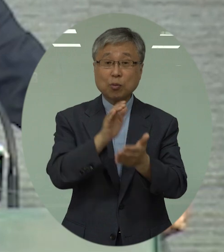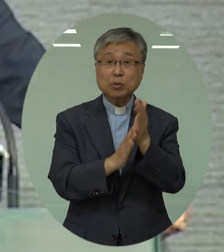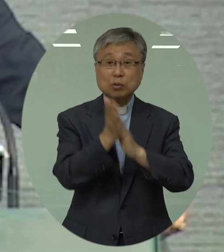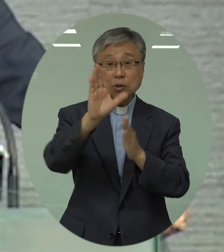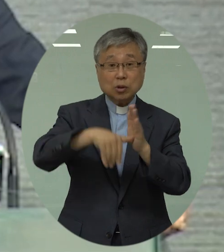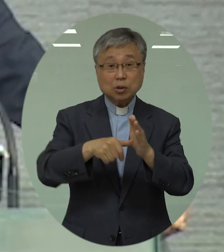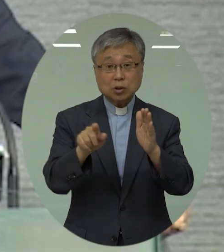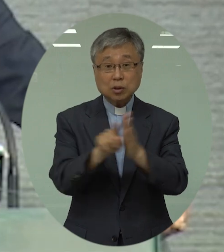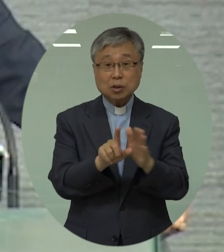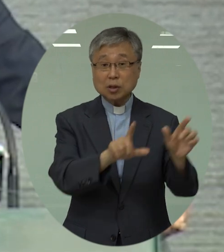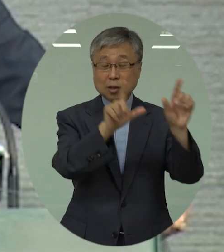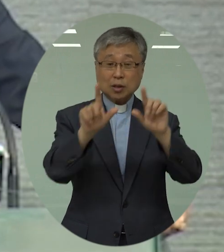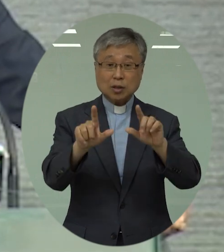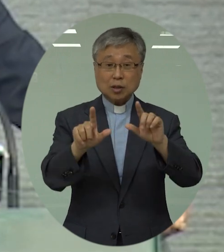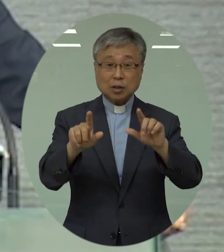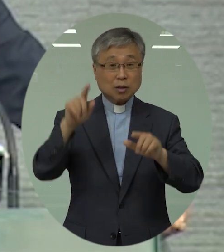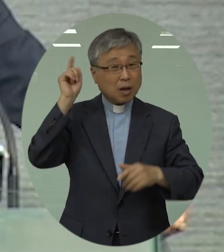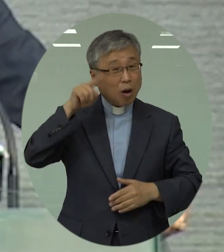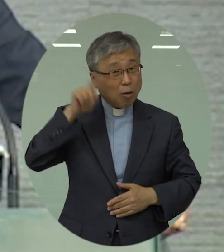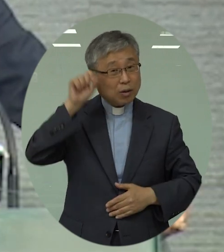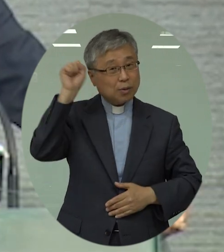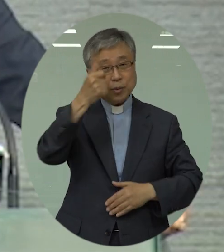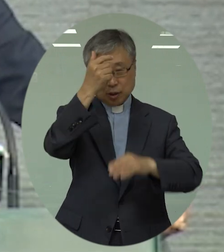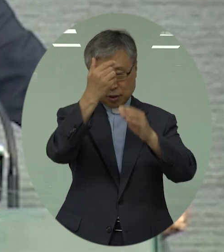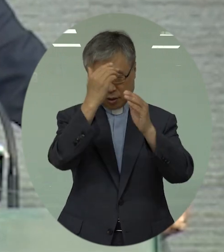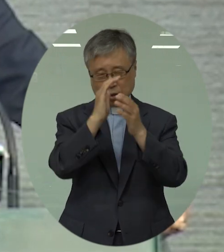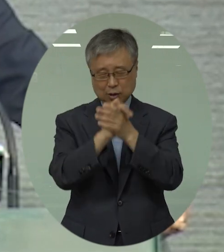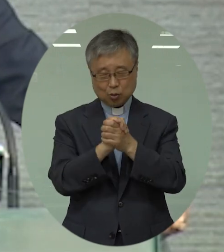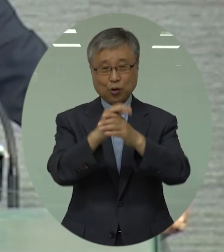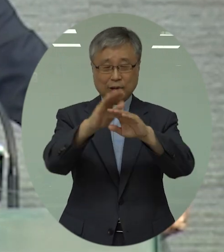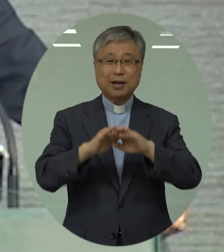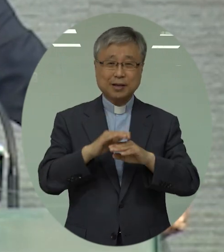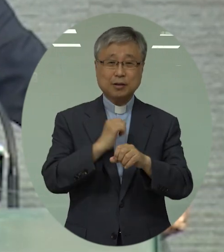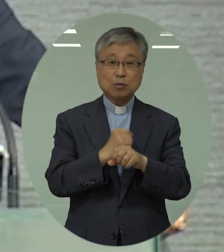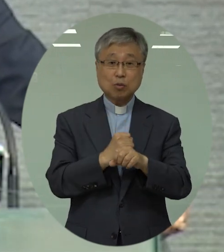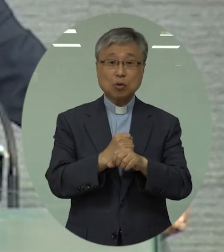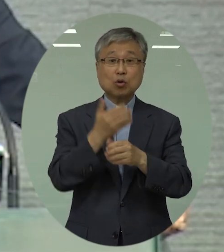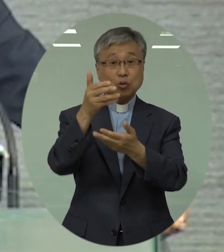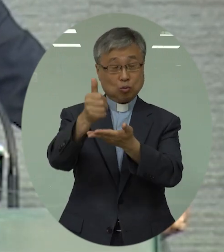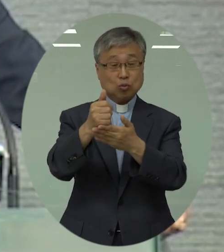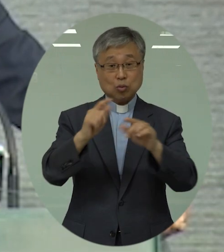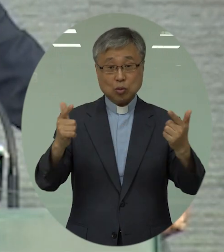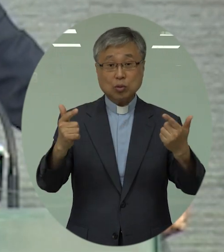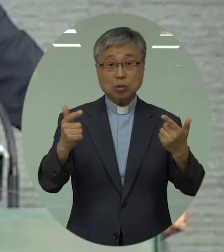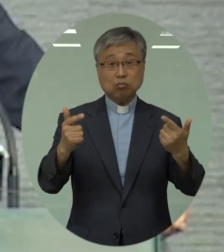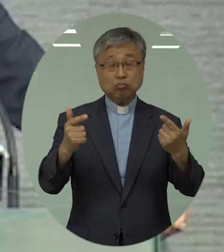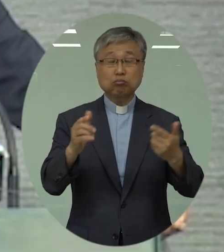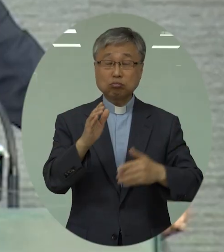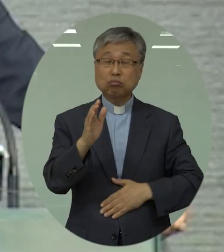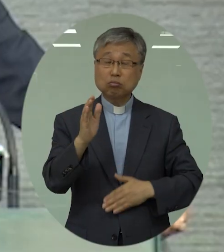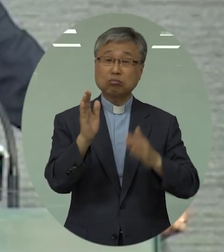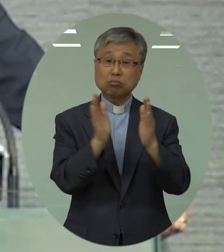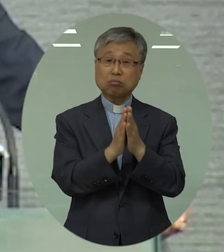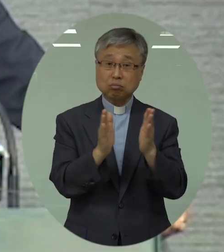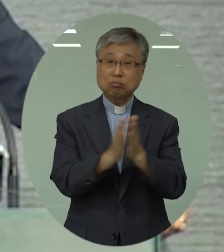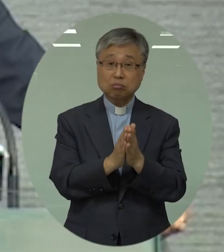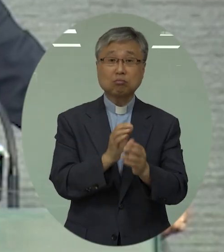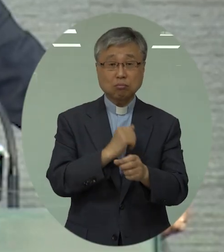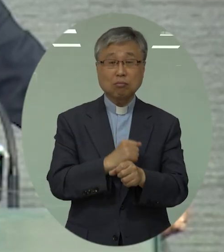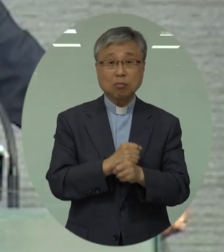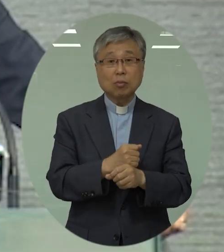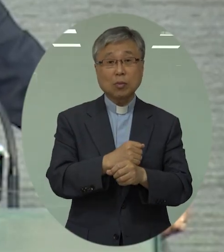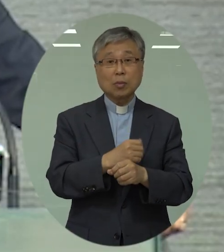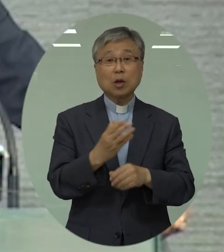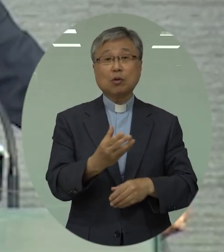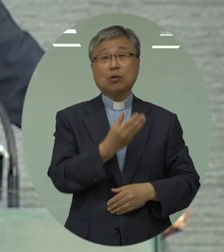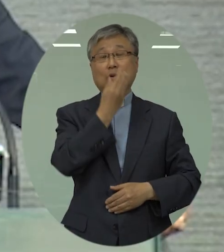했을까? 날마다 새벽 기도 했잖아요. 말씀 보고 새벽 기도요. 그것이 그분 나름대로의